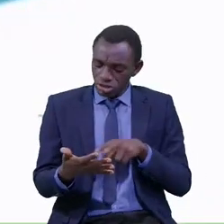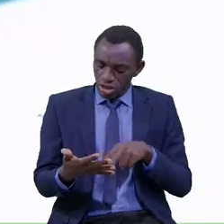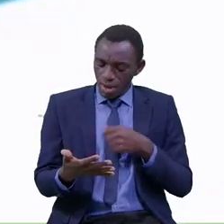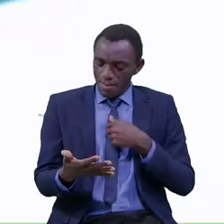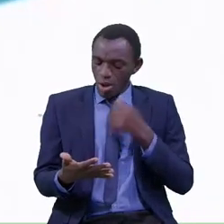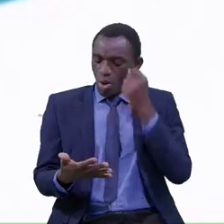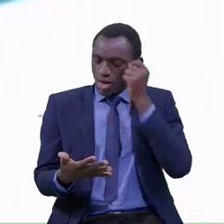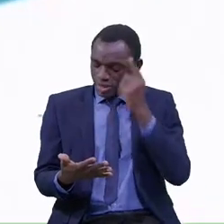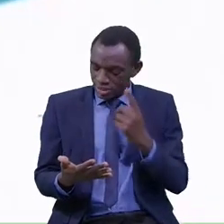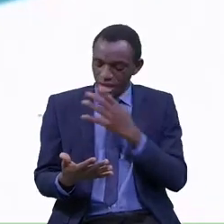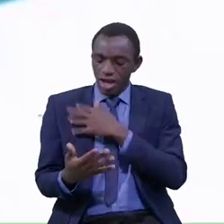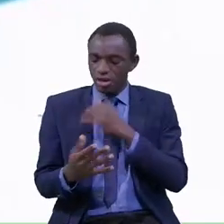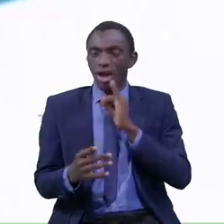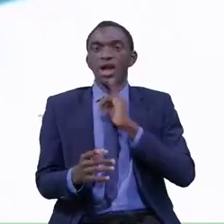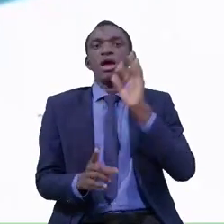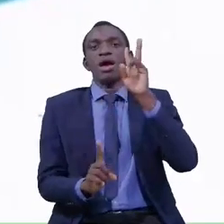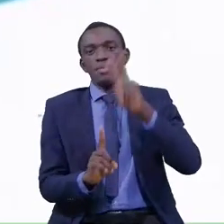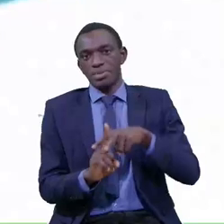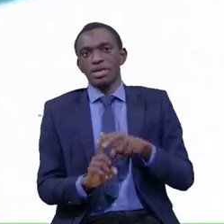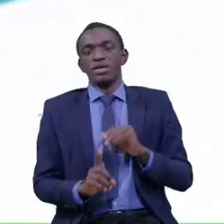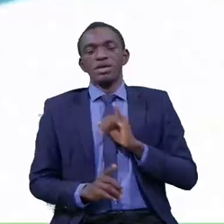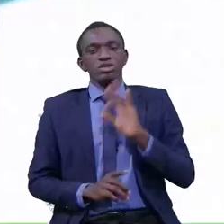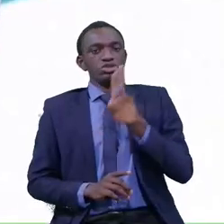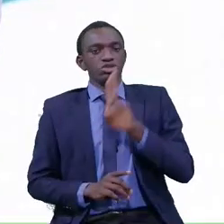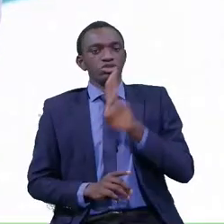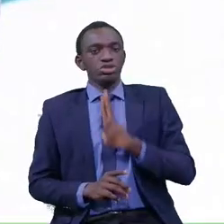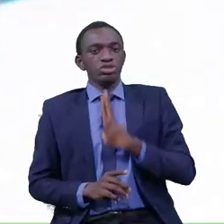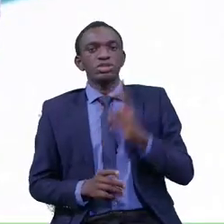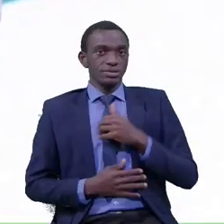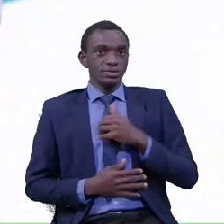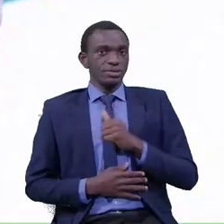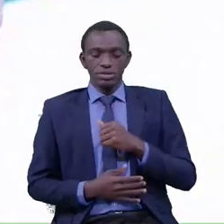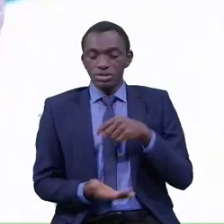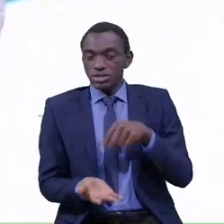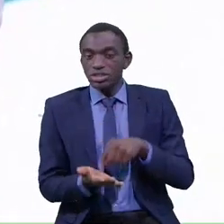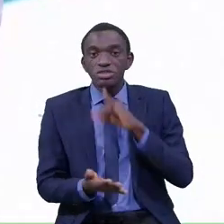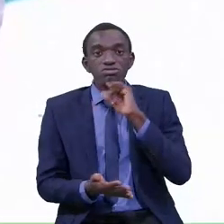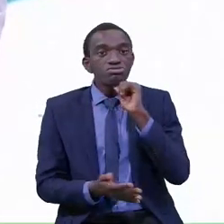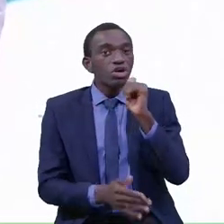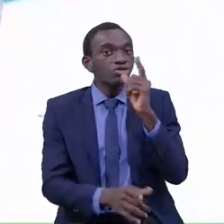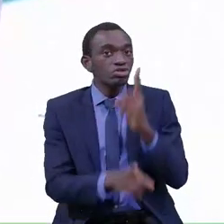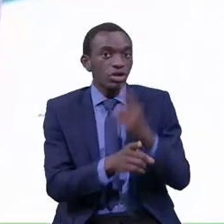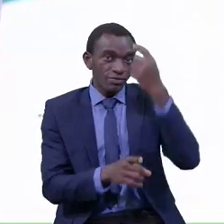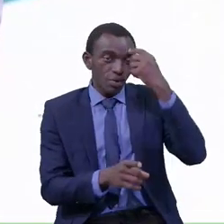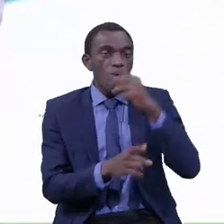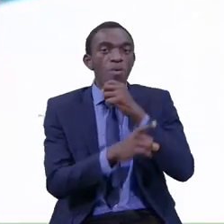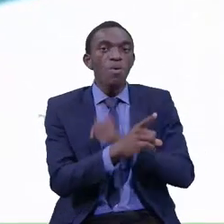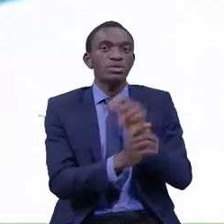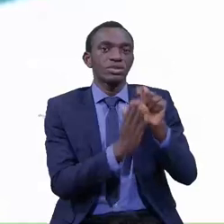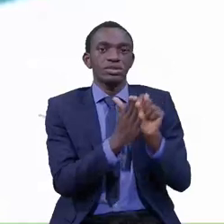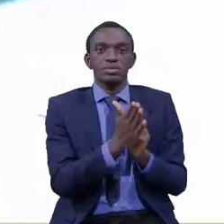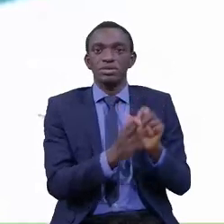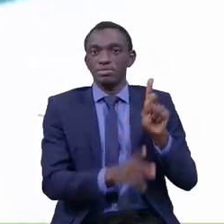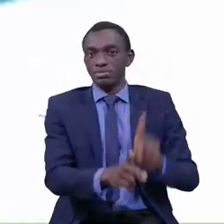j'applique, je personnalise. Ça, ce n'est pas simplement pour les gens de l'Ancien Testament, c'est pour